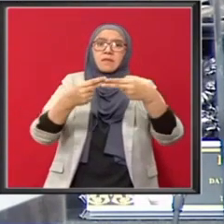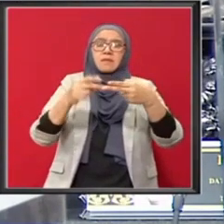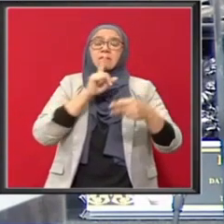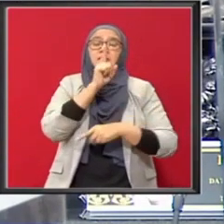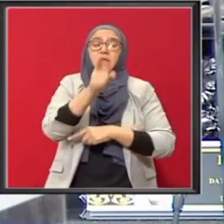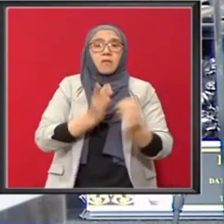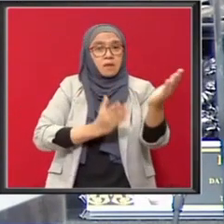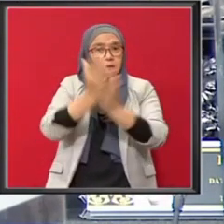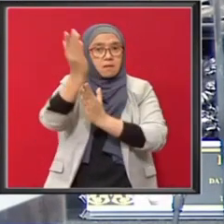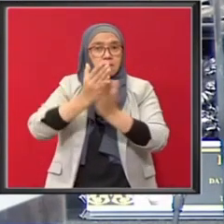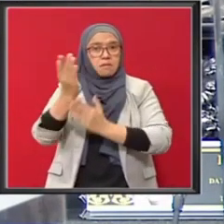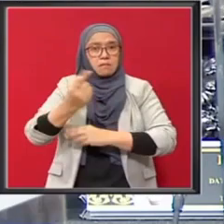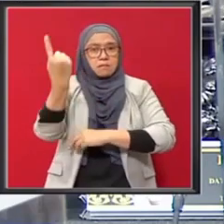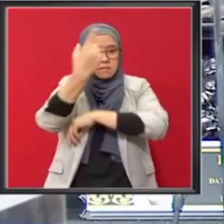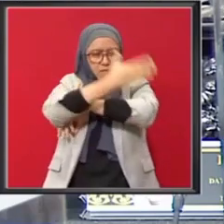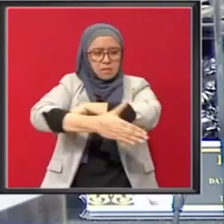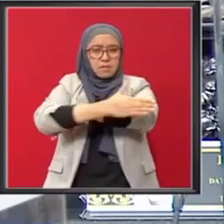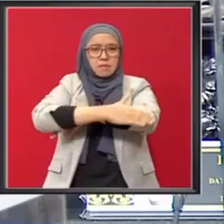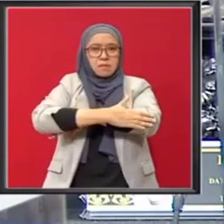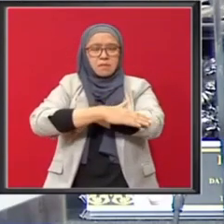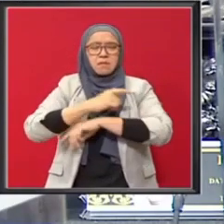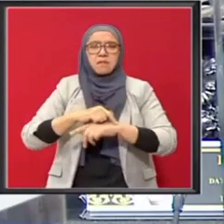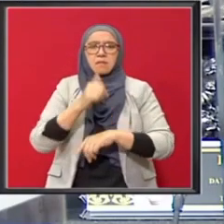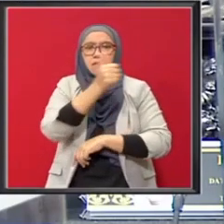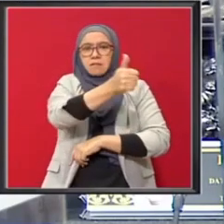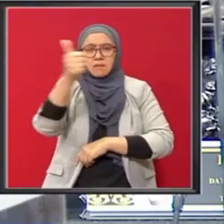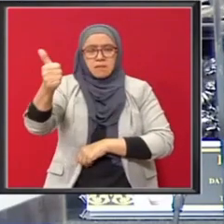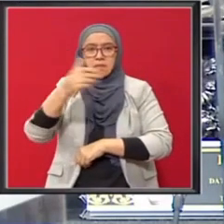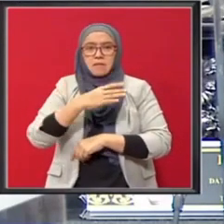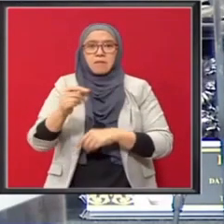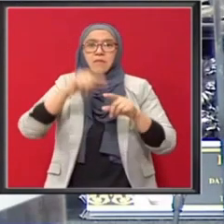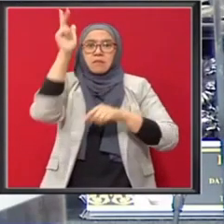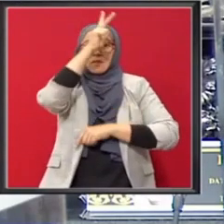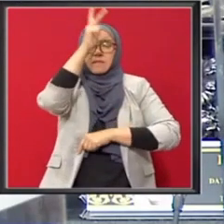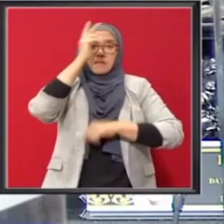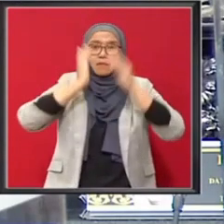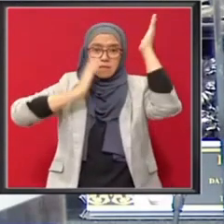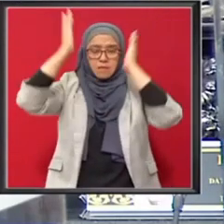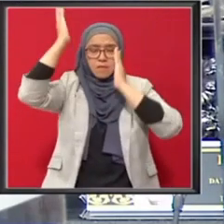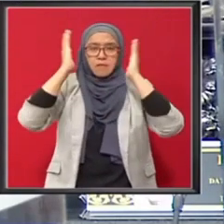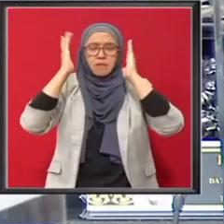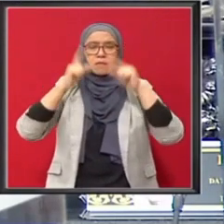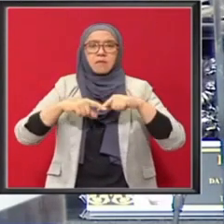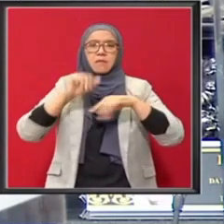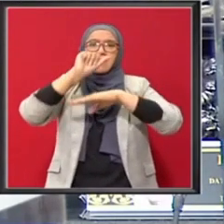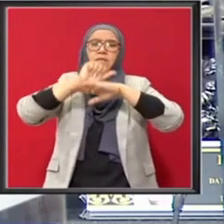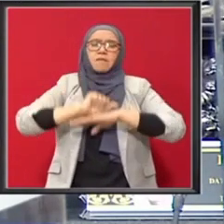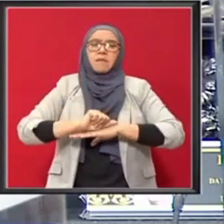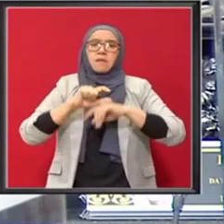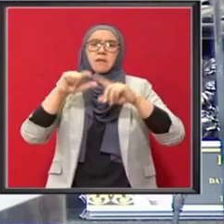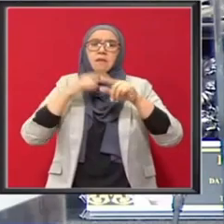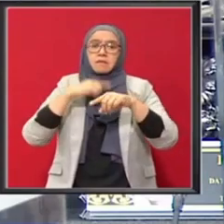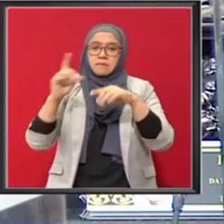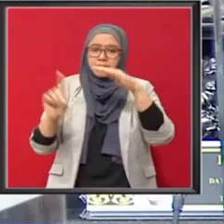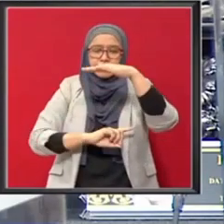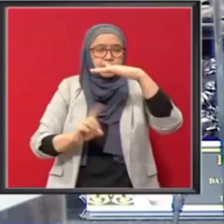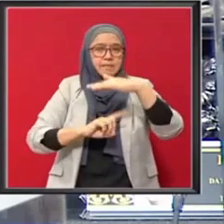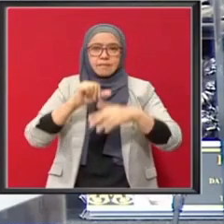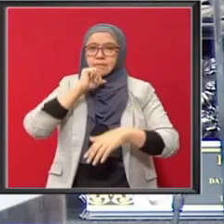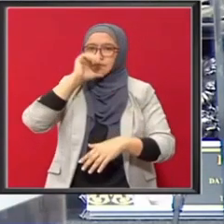sesebuah negara yang berdaulat telah hal seperti ini Kerajaan Malaysia mengamalkan Dasa tidak campur tangan dalam urusan